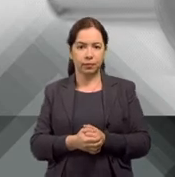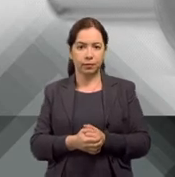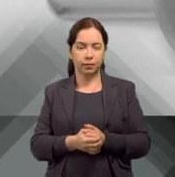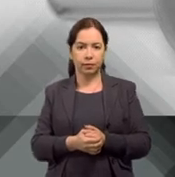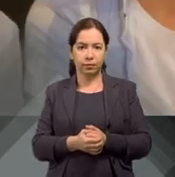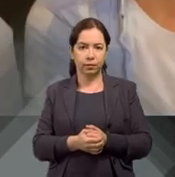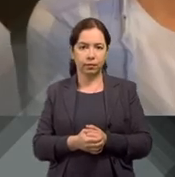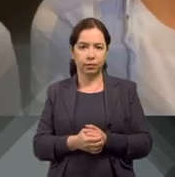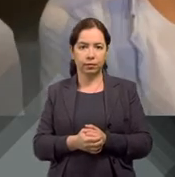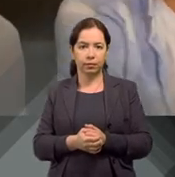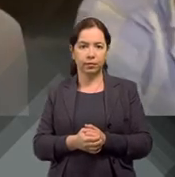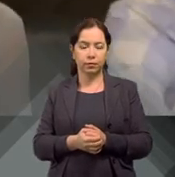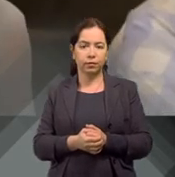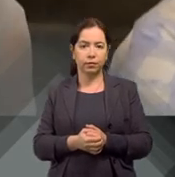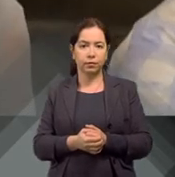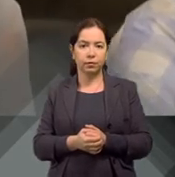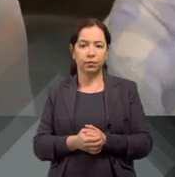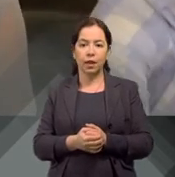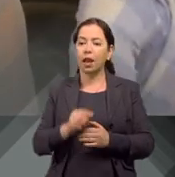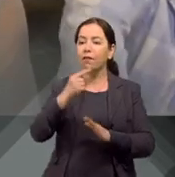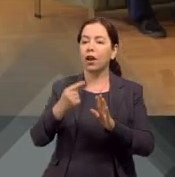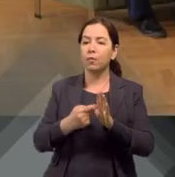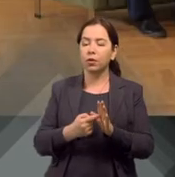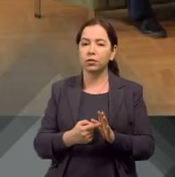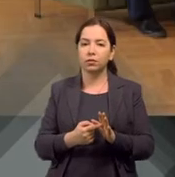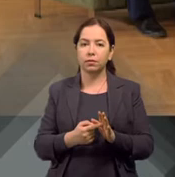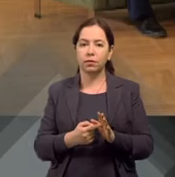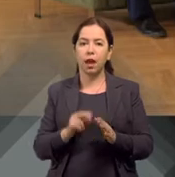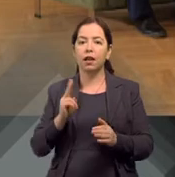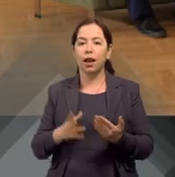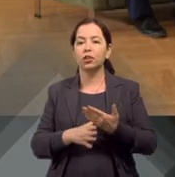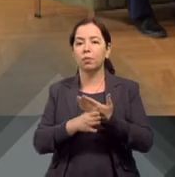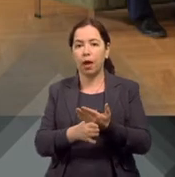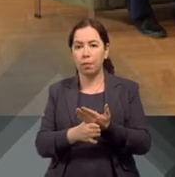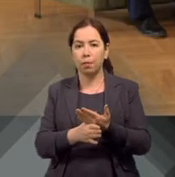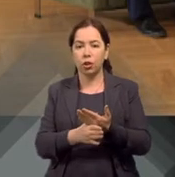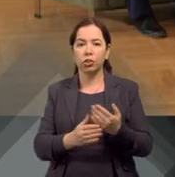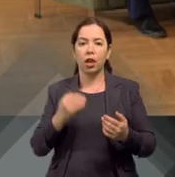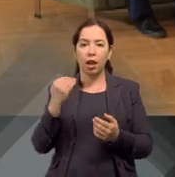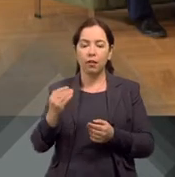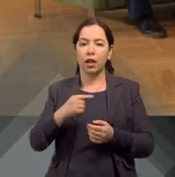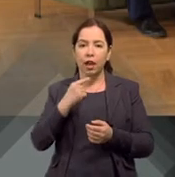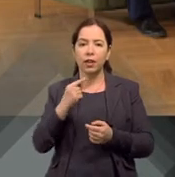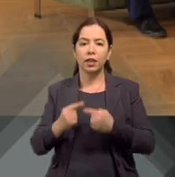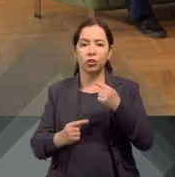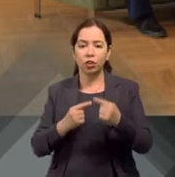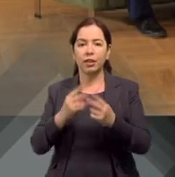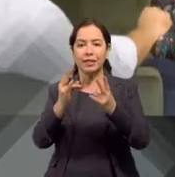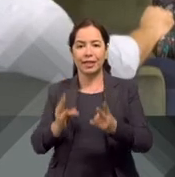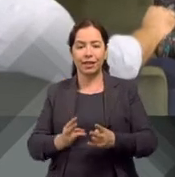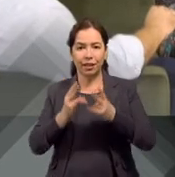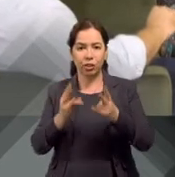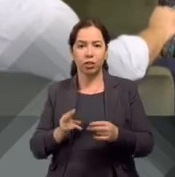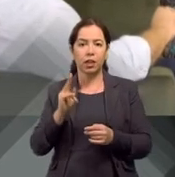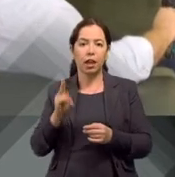быть нежным. Вам вопрос, как же помочь, вы говорите, посредством этой нежности, то есть ребенку раскрыться